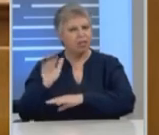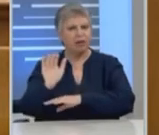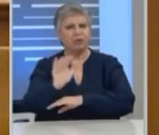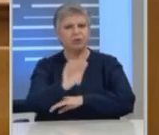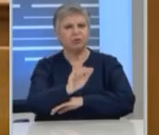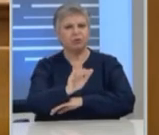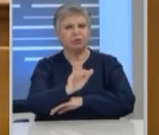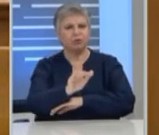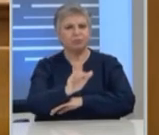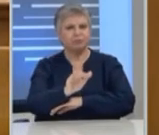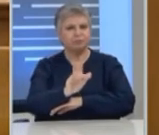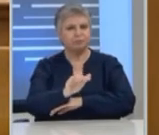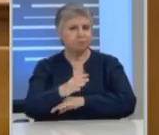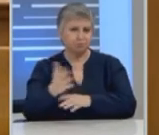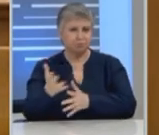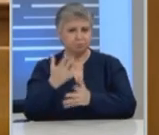Θα ήθελα να σας ρωτήσω κάτι.